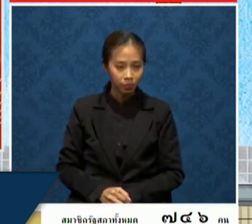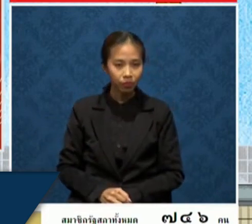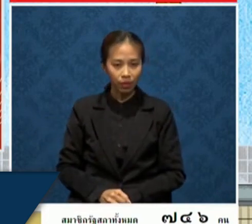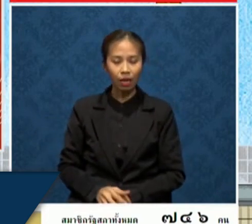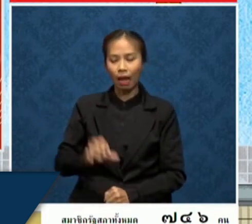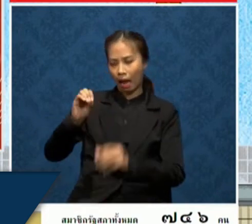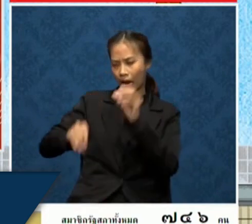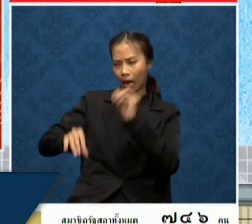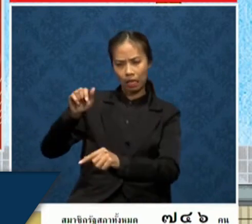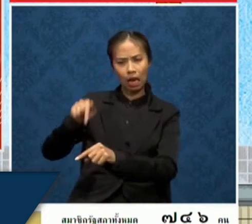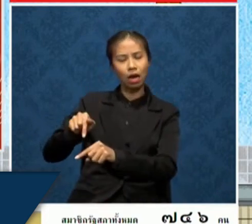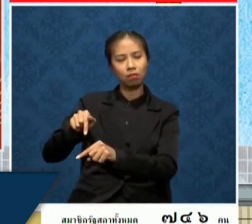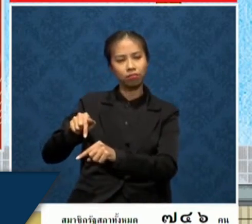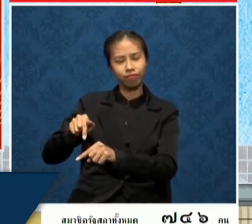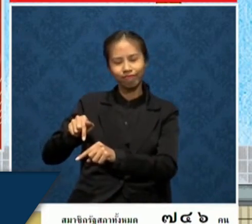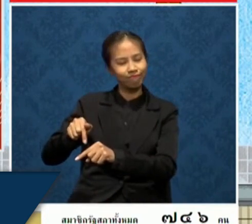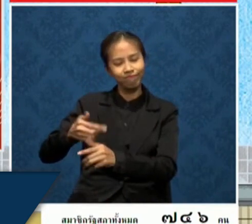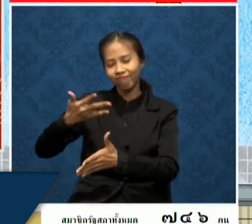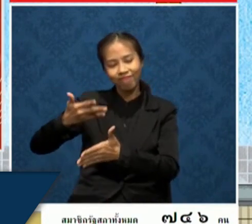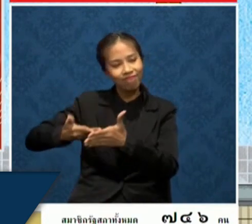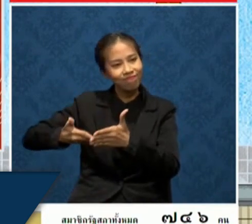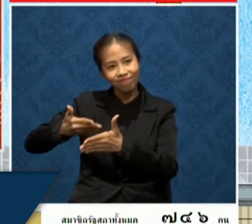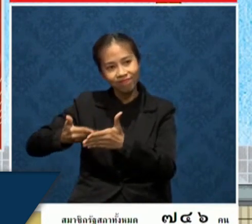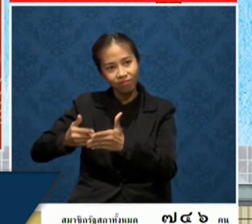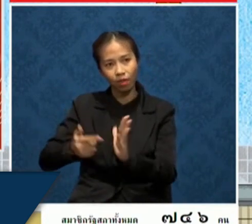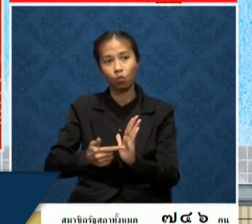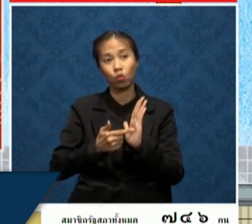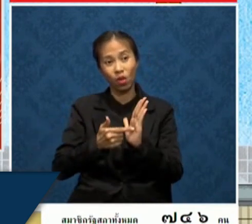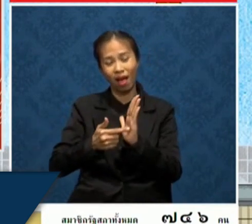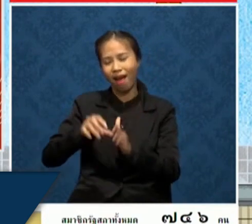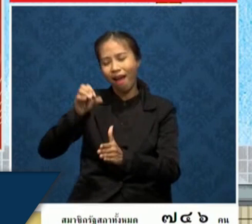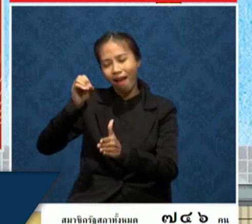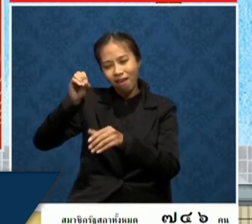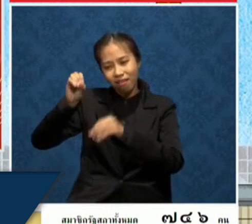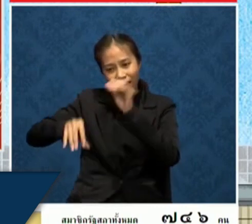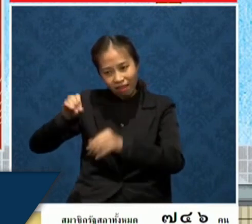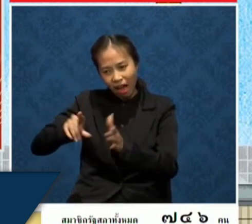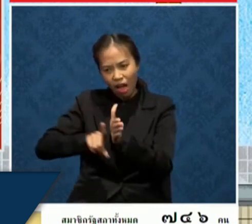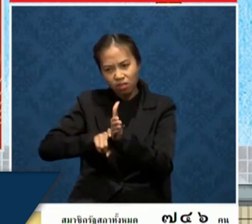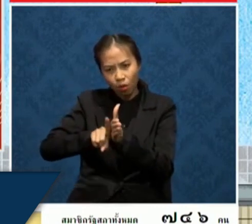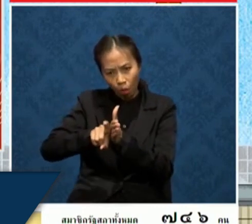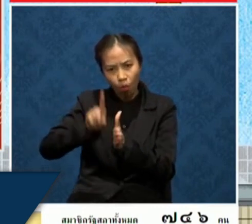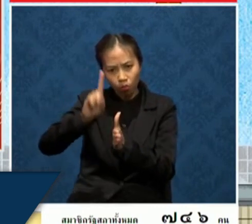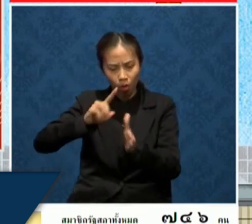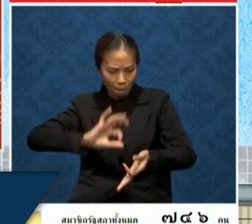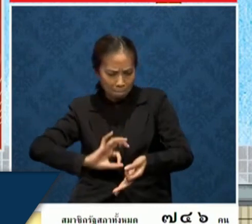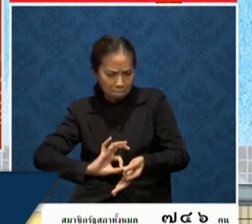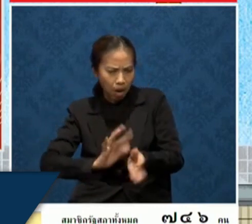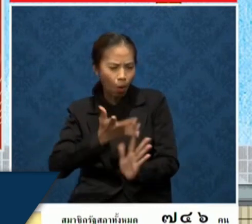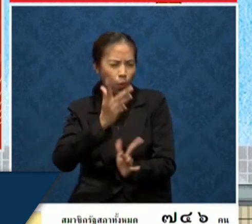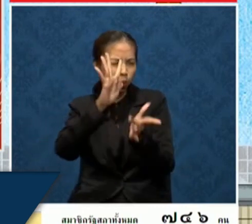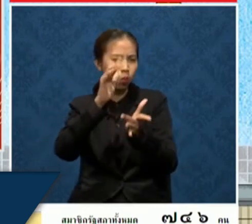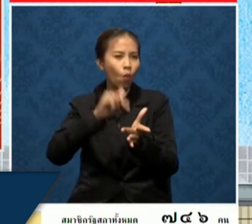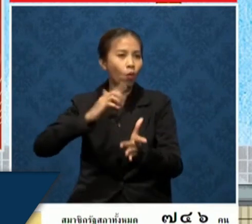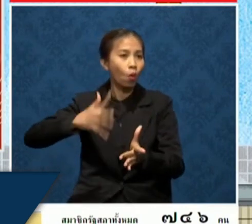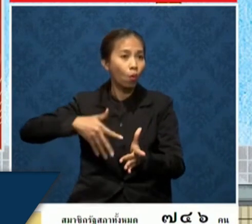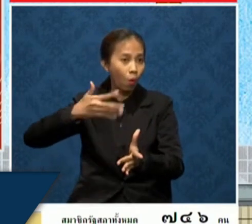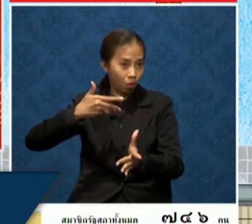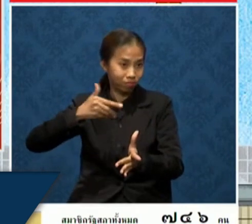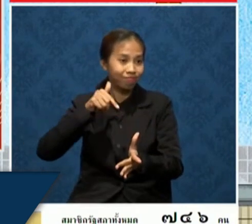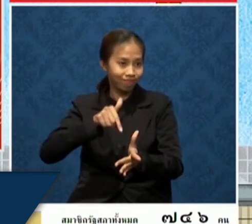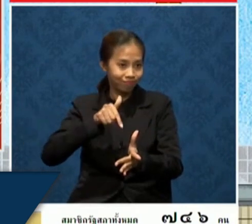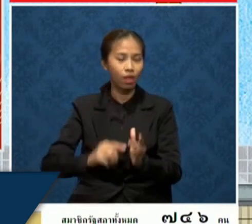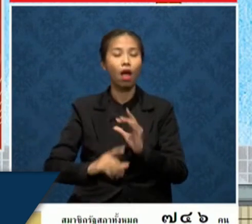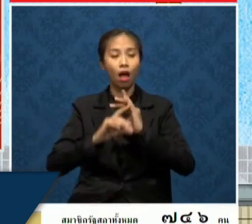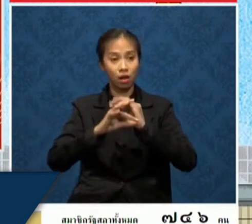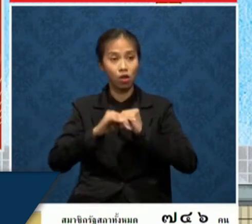ขยะของ EEC ก็จำกัดมากนะครับเช่นขยะติดเชื้อที่ต้องกำจัดโดยเผาด้วยความร้อนสูงในระยองมีขยะ